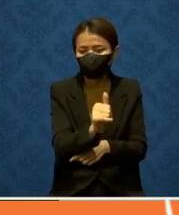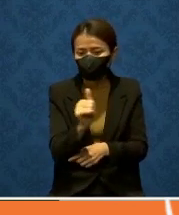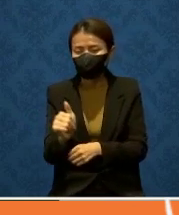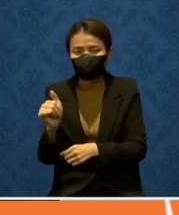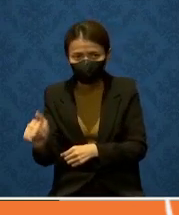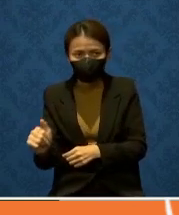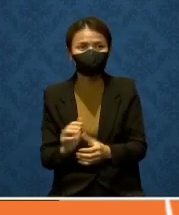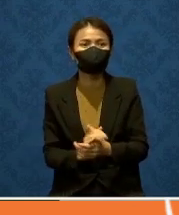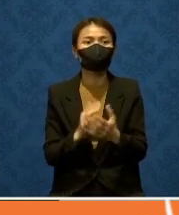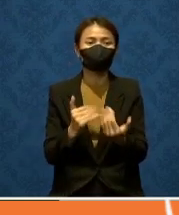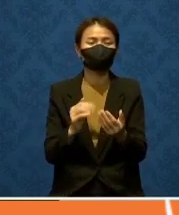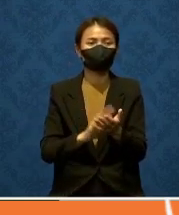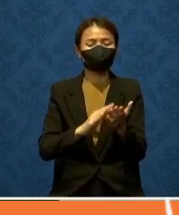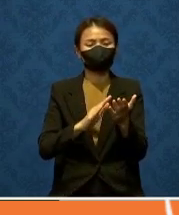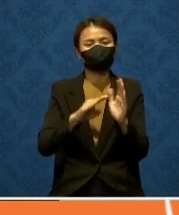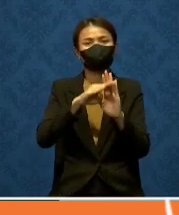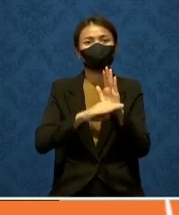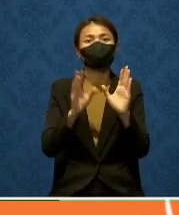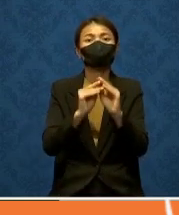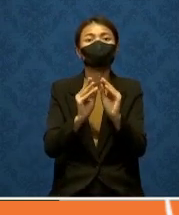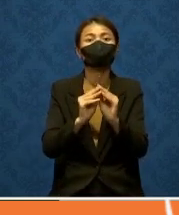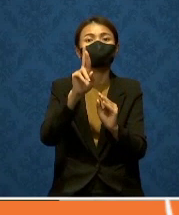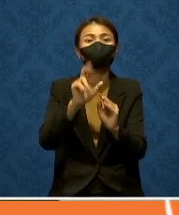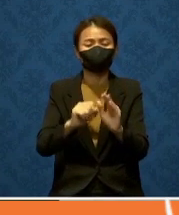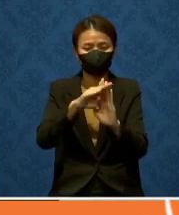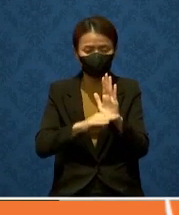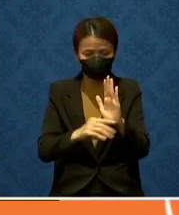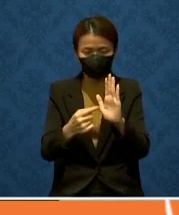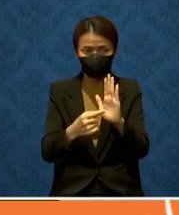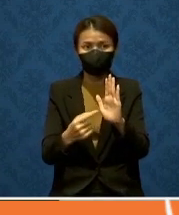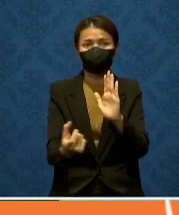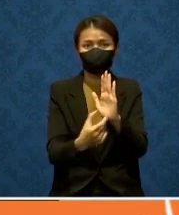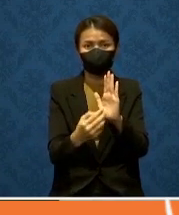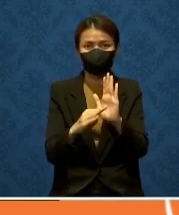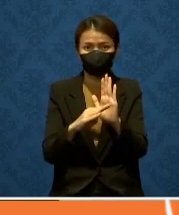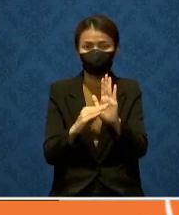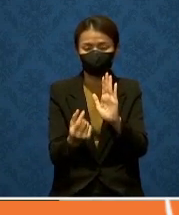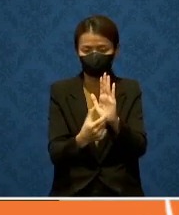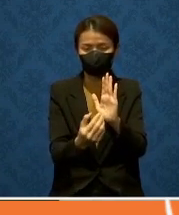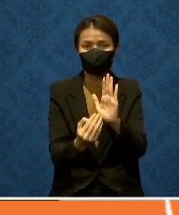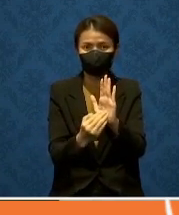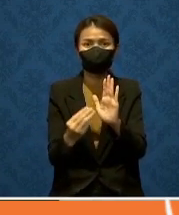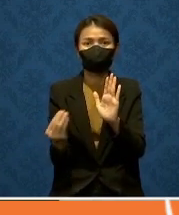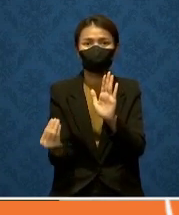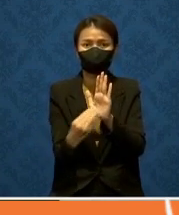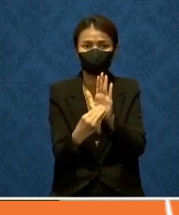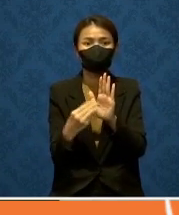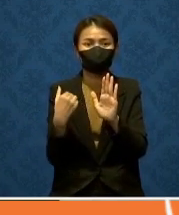ในวาระการประชุมของสภาครับท่านประธานครับวาระที่